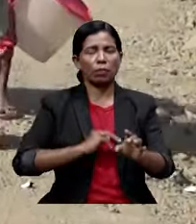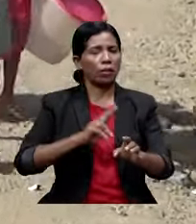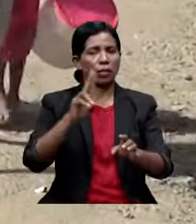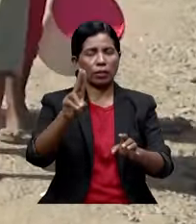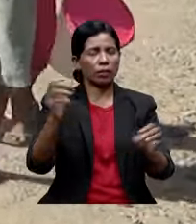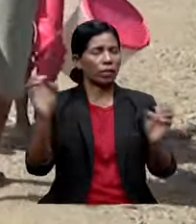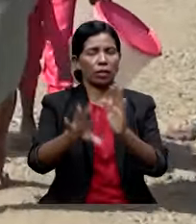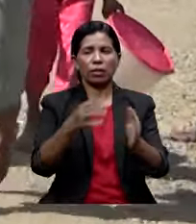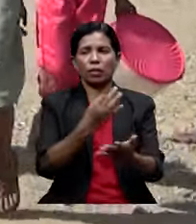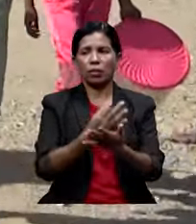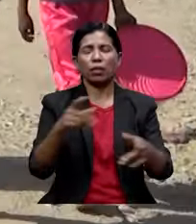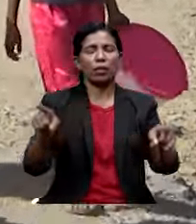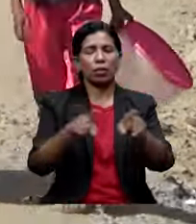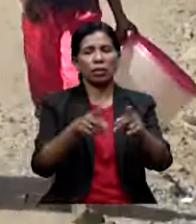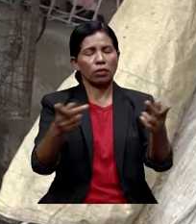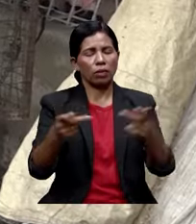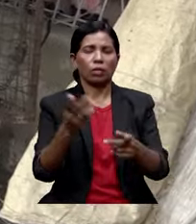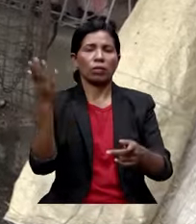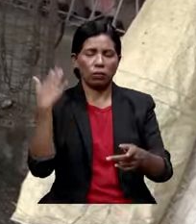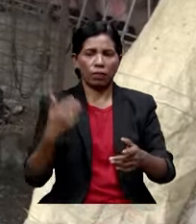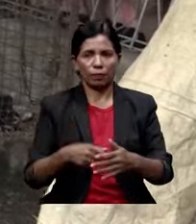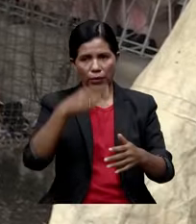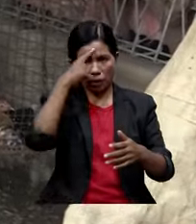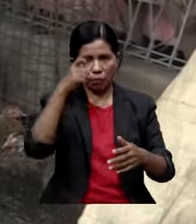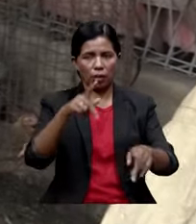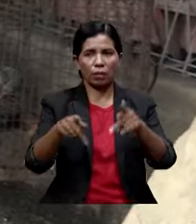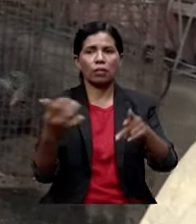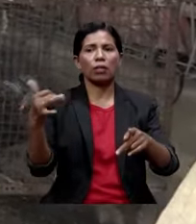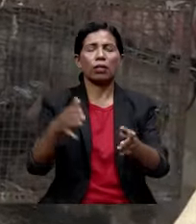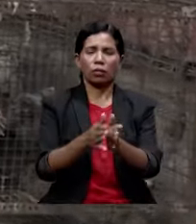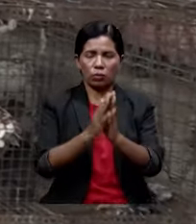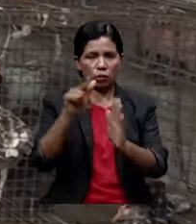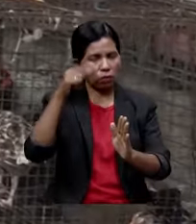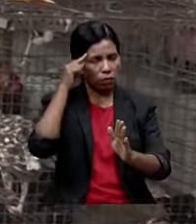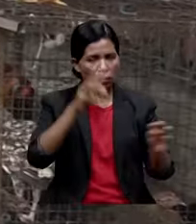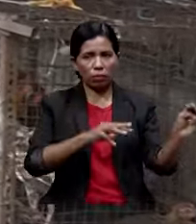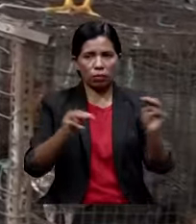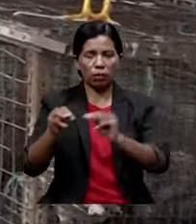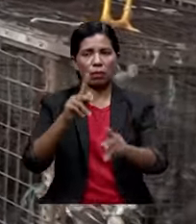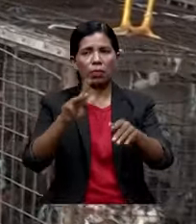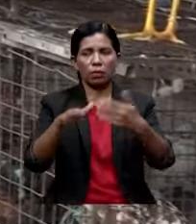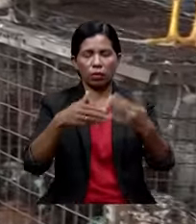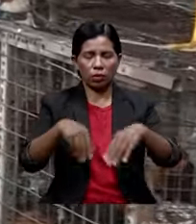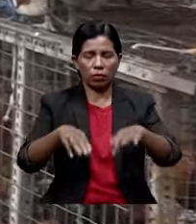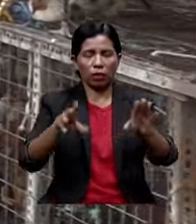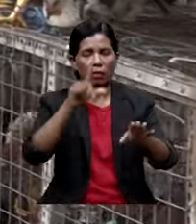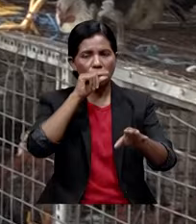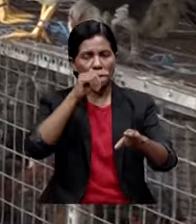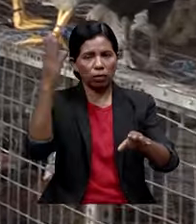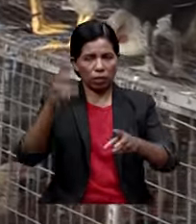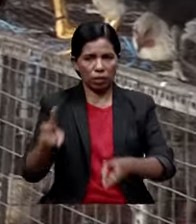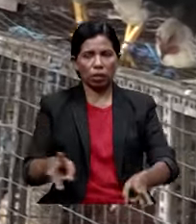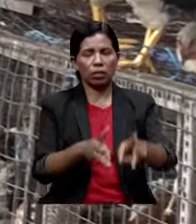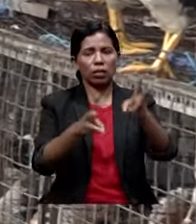heten rendimento compara ho fating anterior. Tambale vendedor sirane husu guvernu atau muda hotu vendedor sirane befaan man timor ia straran